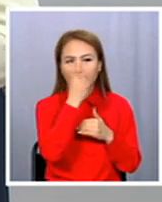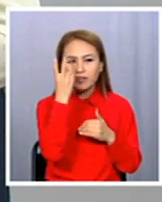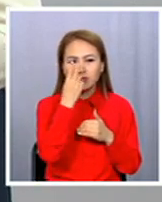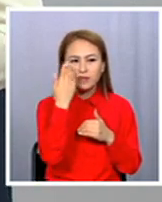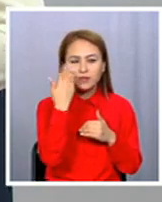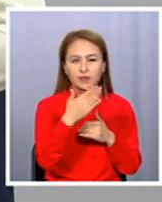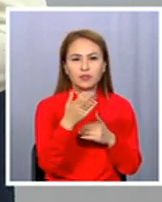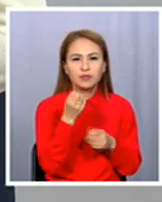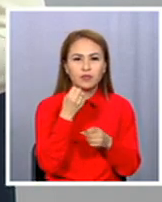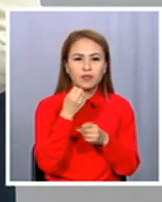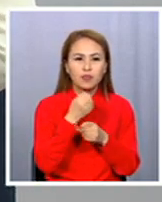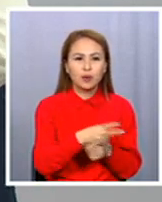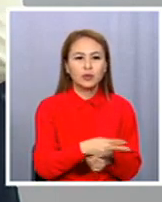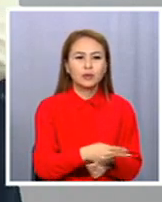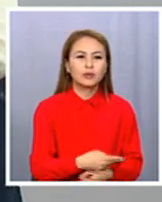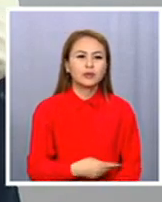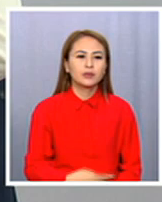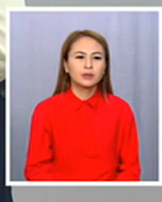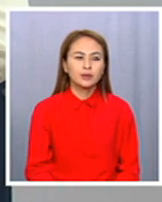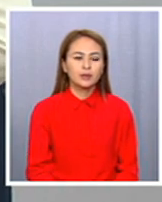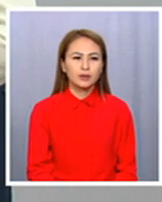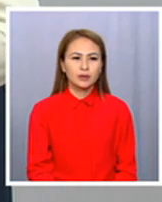выйди вон.